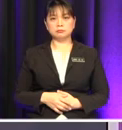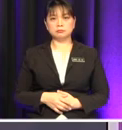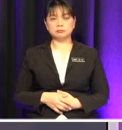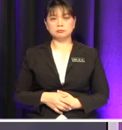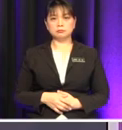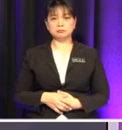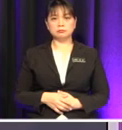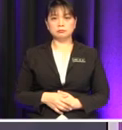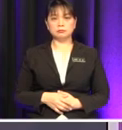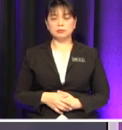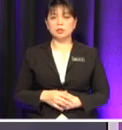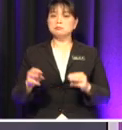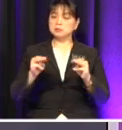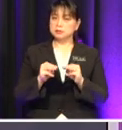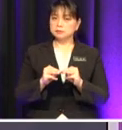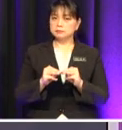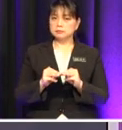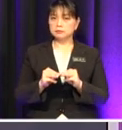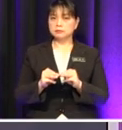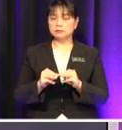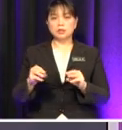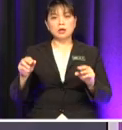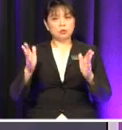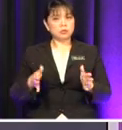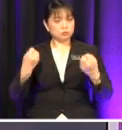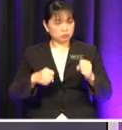apa tuh eklip itu perlu Tarik nafas